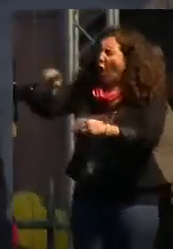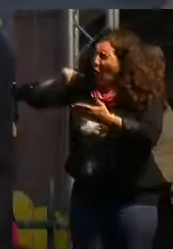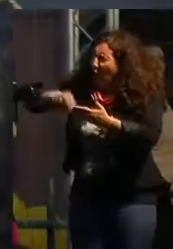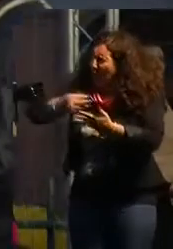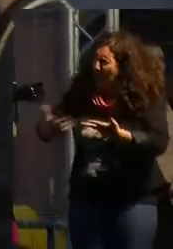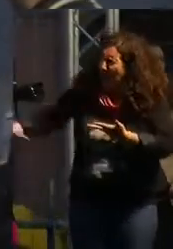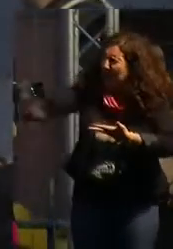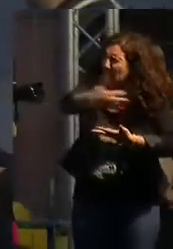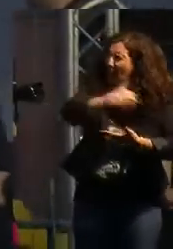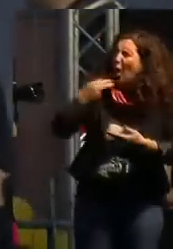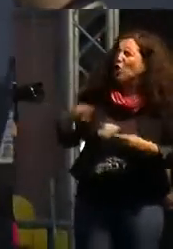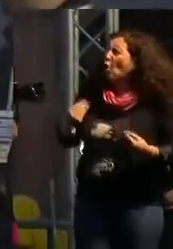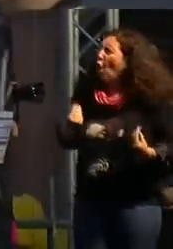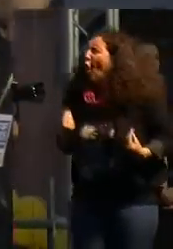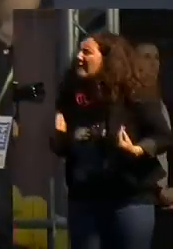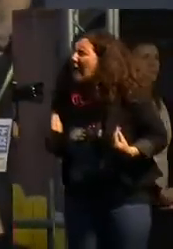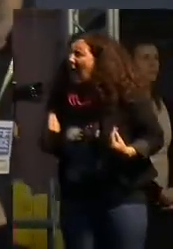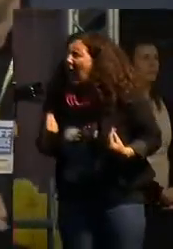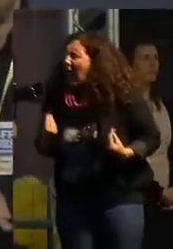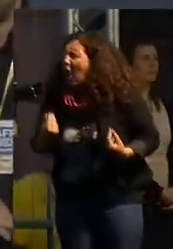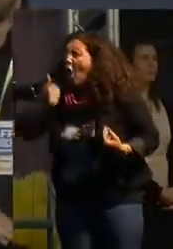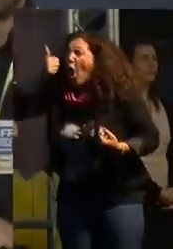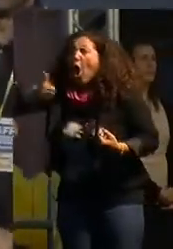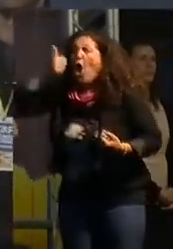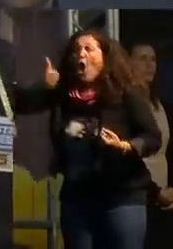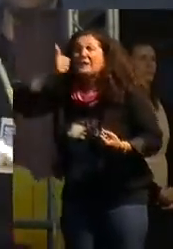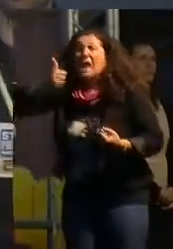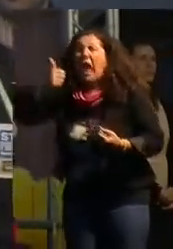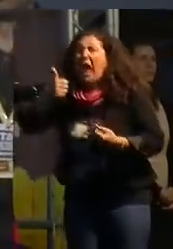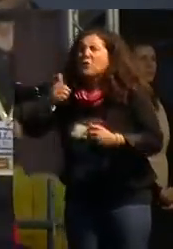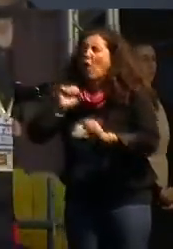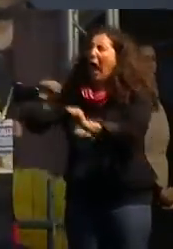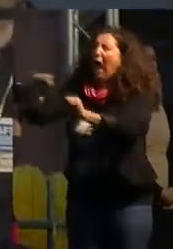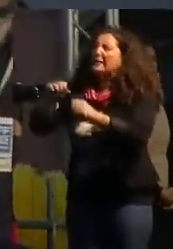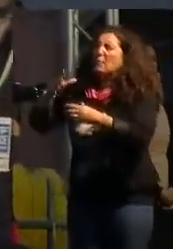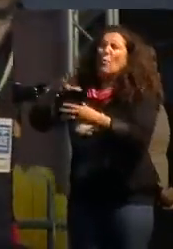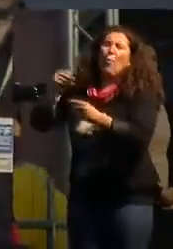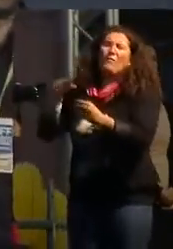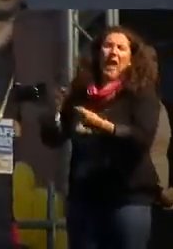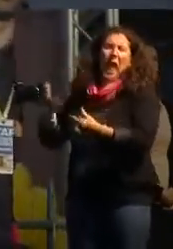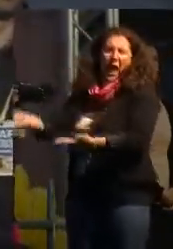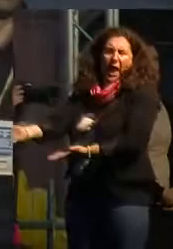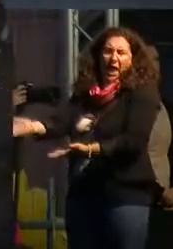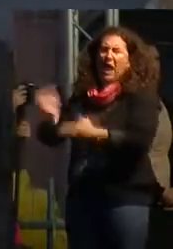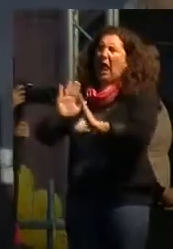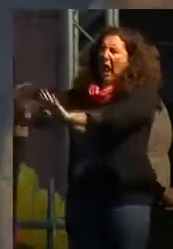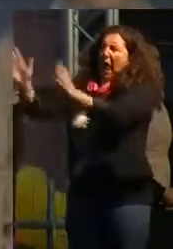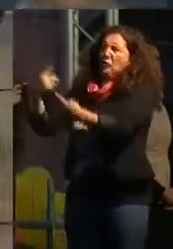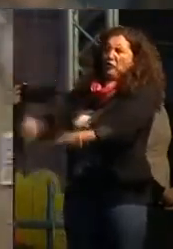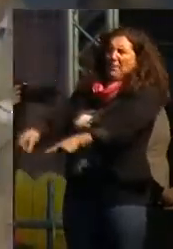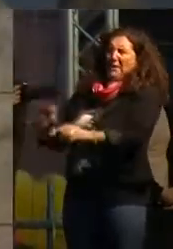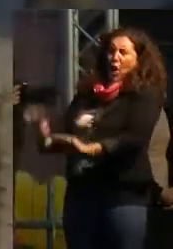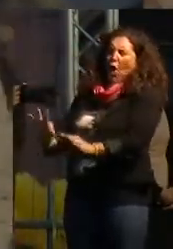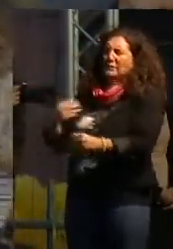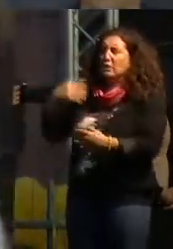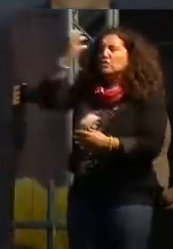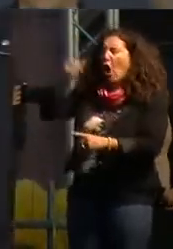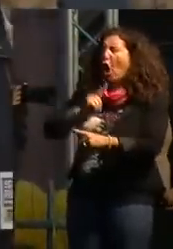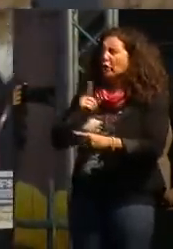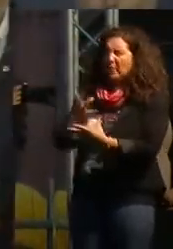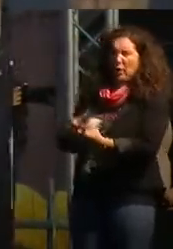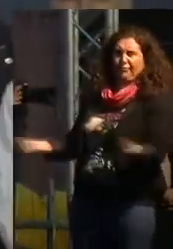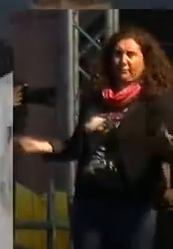lì. Gli mettono l'antimuffo ogni anno e lasciano morire insieme ai nostri sogni. E allora abbiamo capito, quel giorno abbiamo